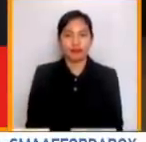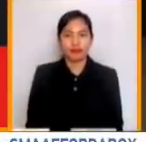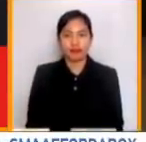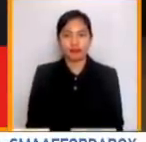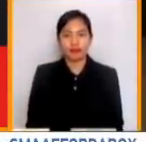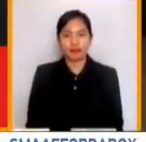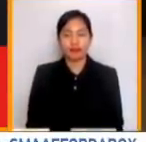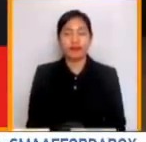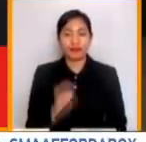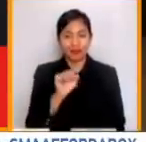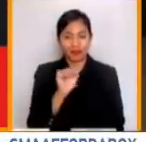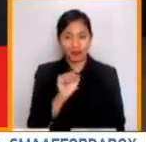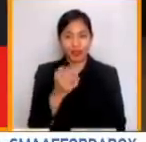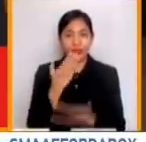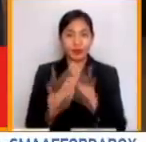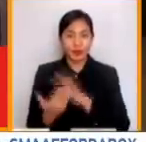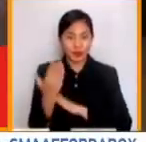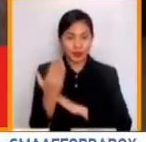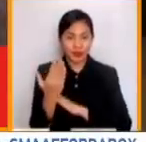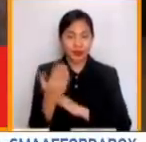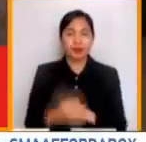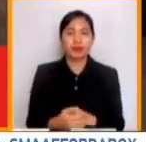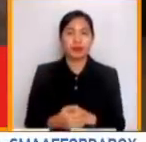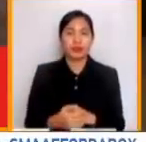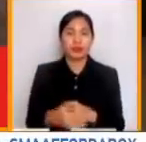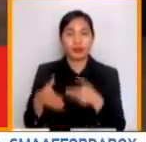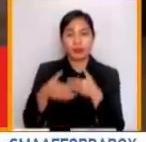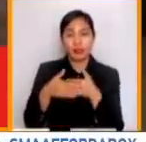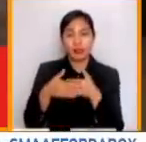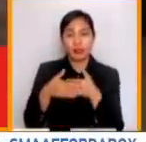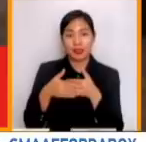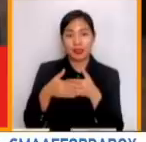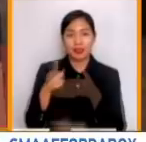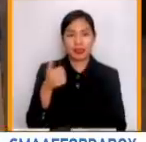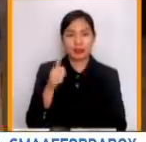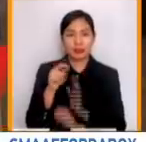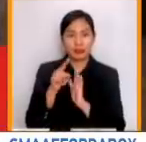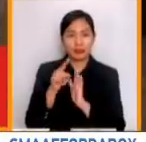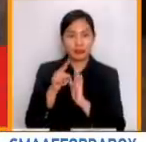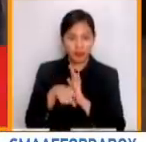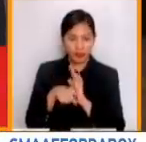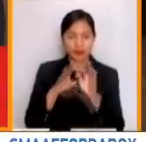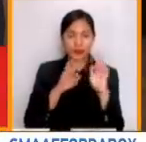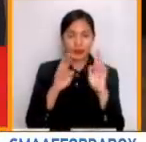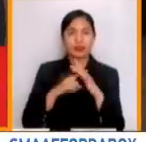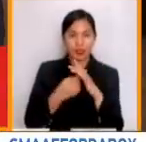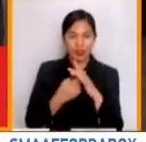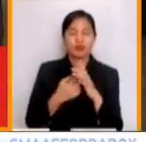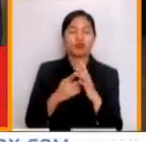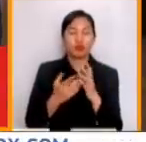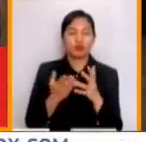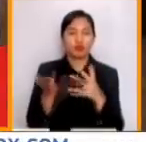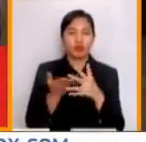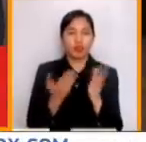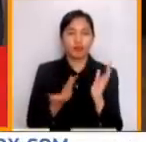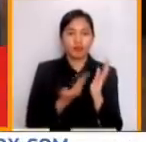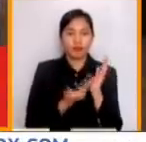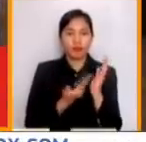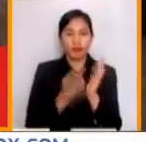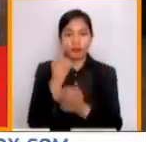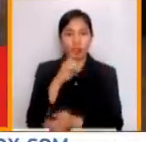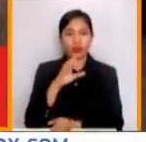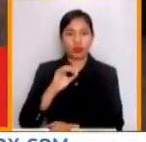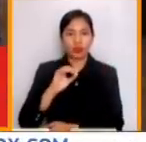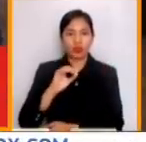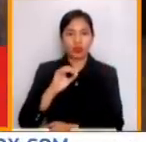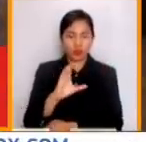Good morning. 10 minuto na lamang magsisimula na yung filing of Certificate of Candidacy para sa election 2022 dito